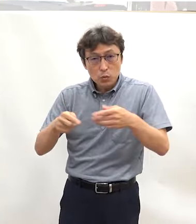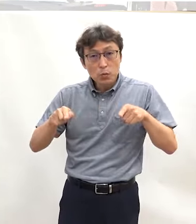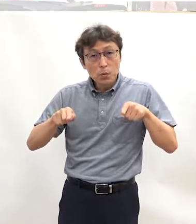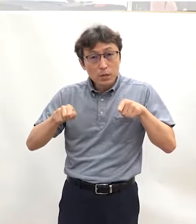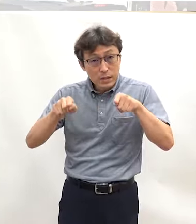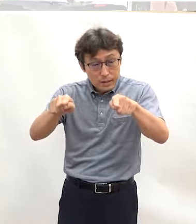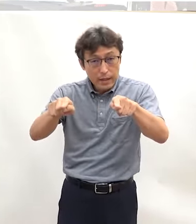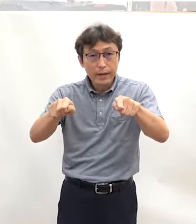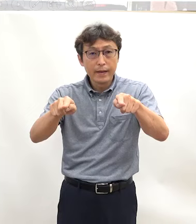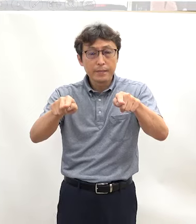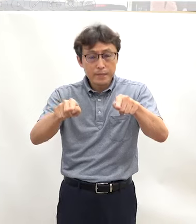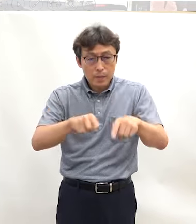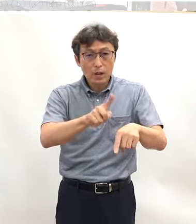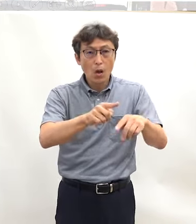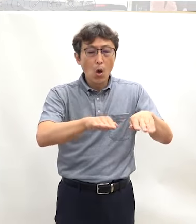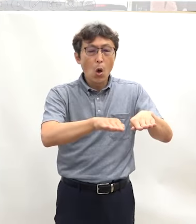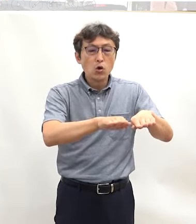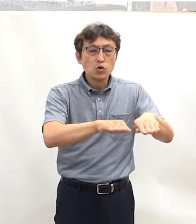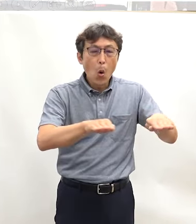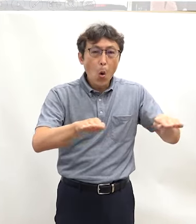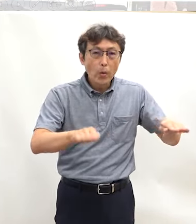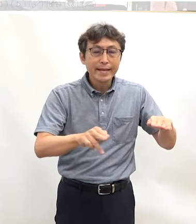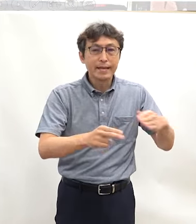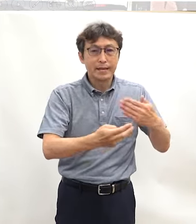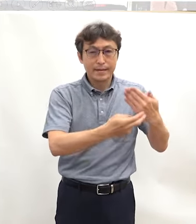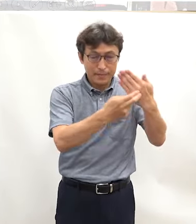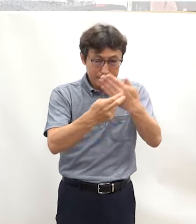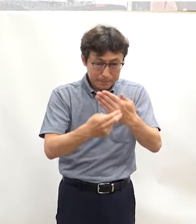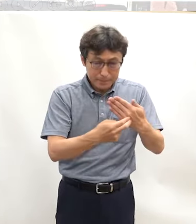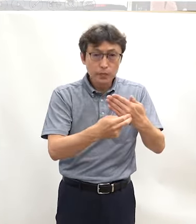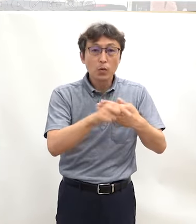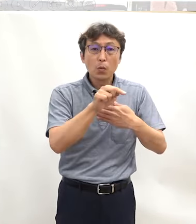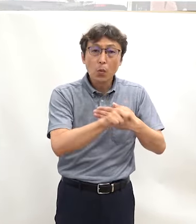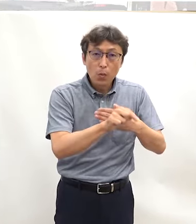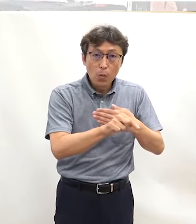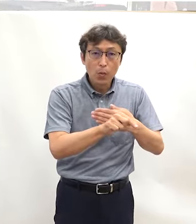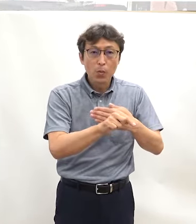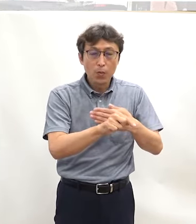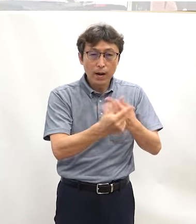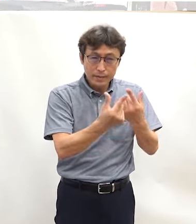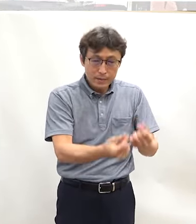ながらですね、小児科のやっぱり対面の医療による、